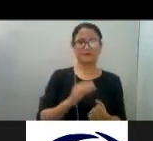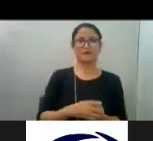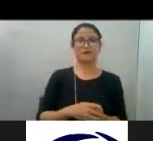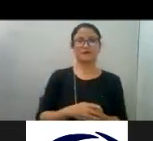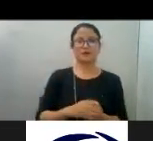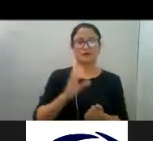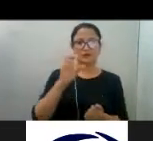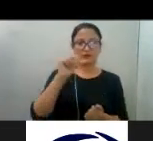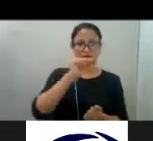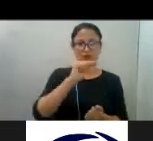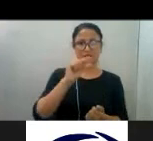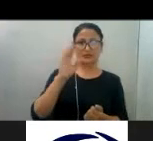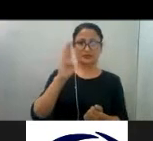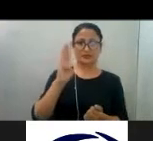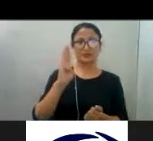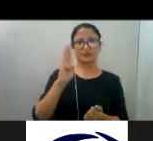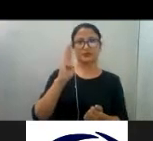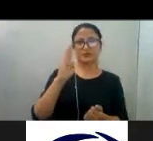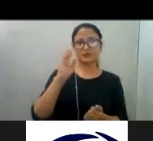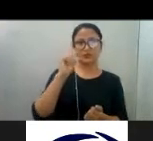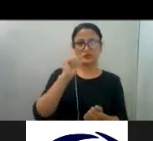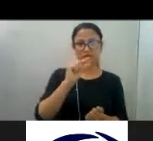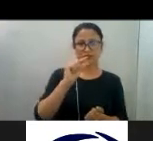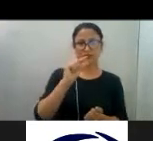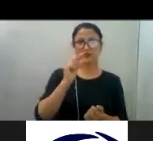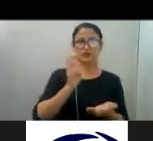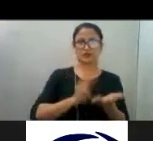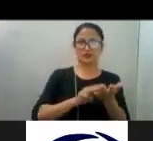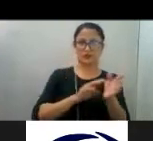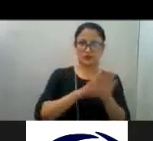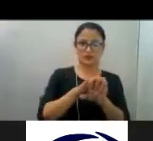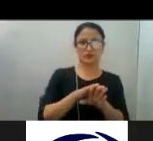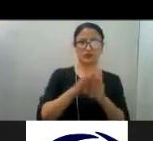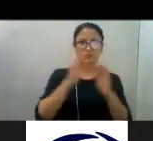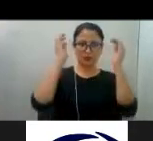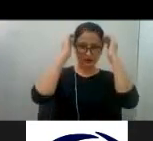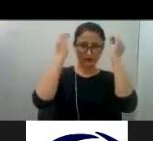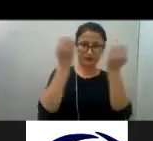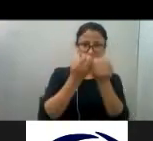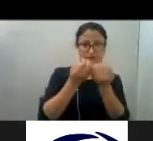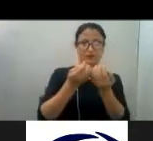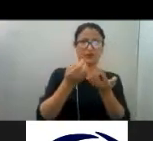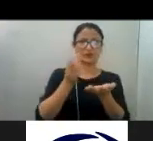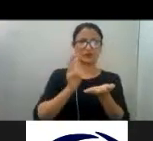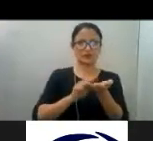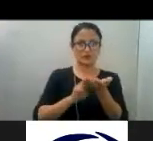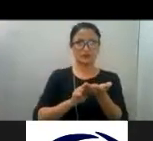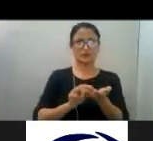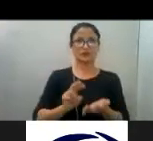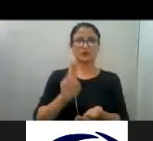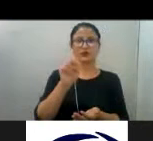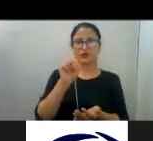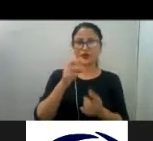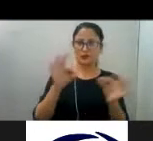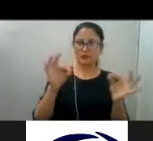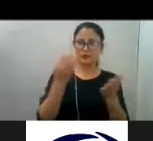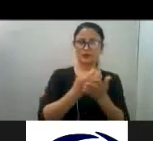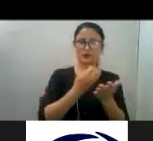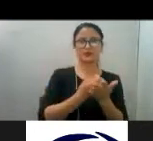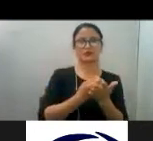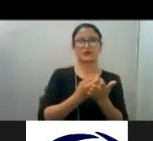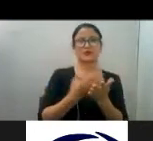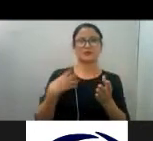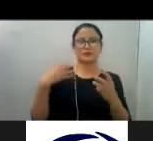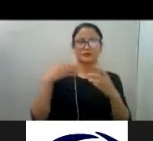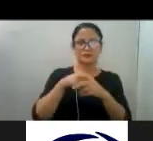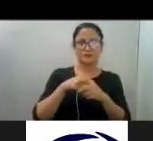क्लस्टरका सम्पूर्ण क्लस्टर सदस्यहरू, त्यस्तै प्रोटेक्सन क्लस्टरका सदस्यहरू, युएन एजेन्सी लगायत विभिन्न सङ्घ संस्थाबाट सहभागी